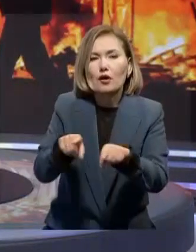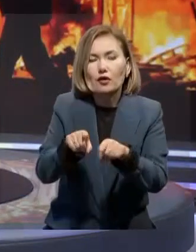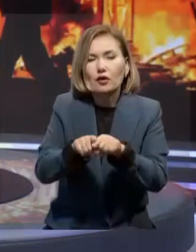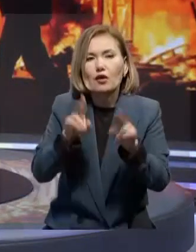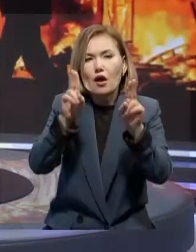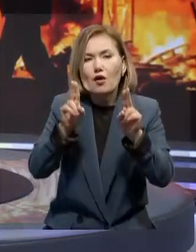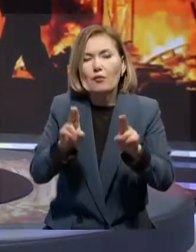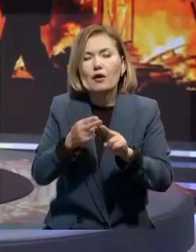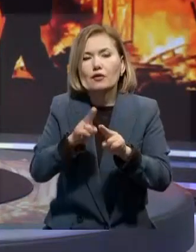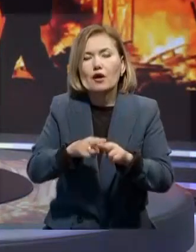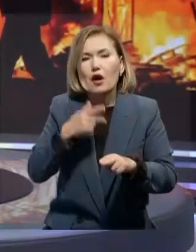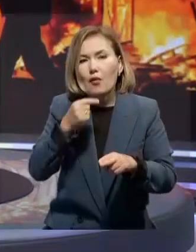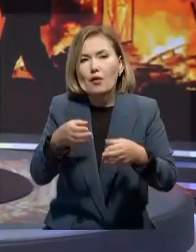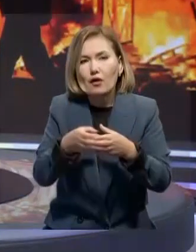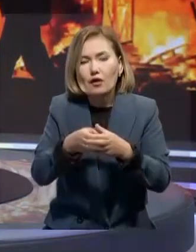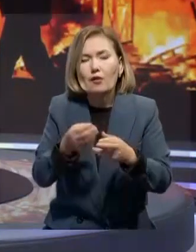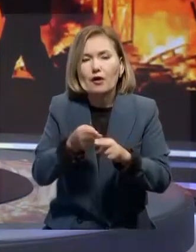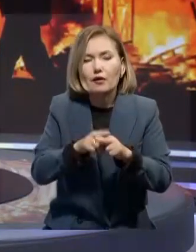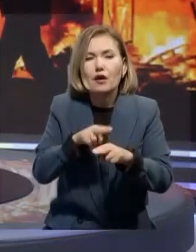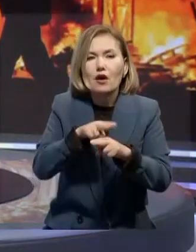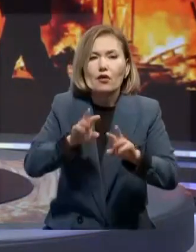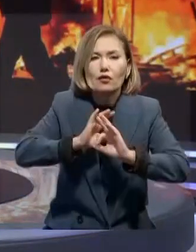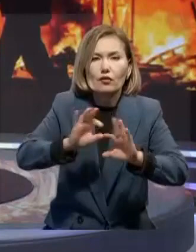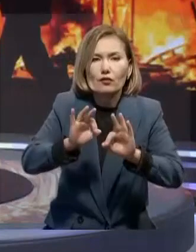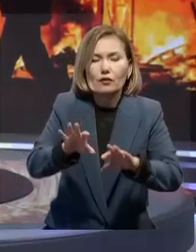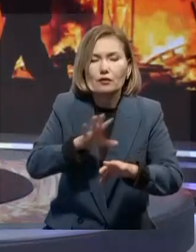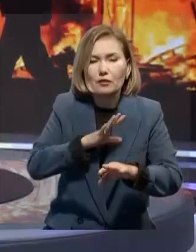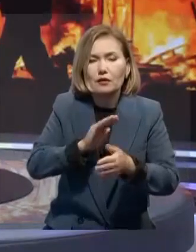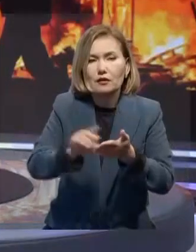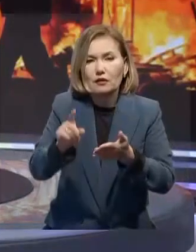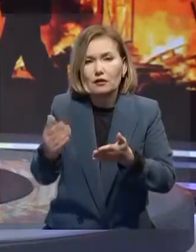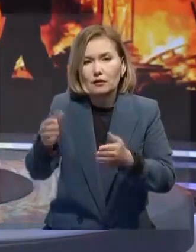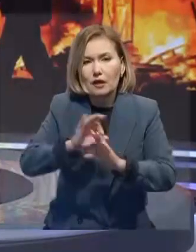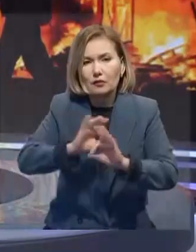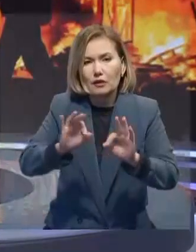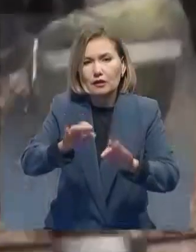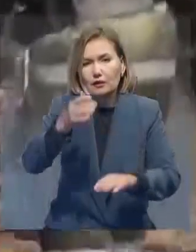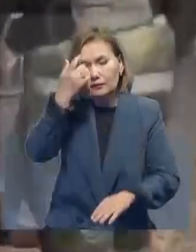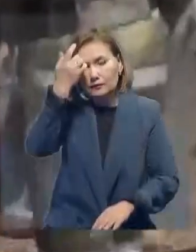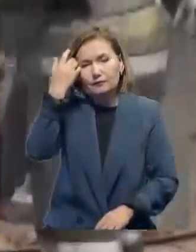түсіндіруден жалықпайтын құтқарушының бірімен біздің түсіру тобымыз жүздескен еді. Сюжет көрейік.